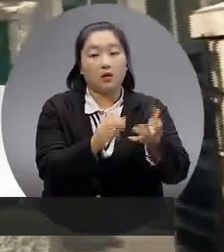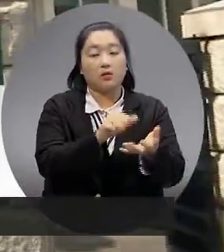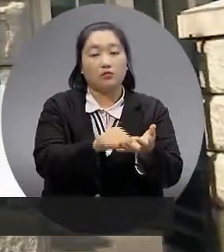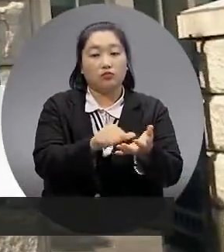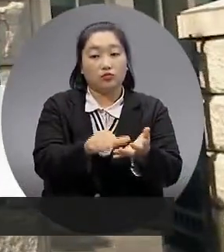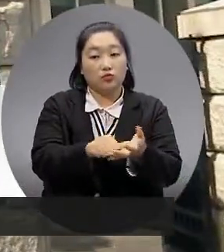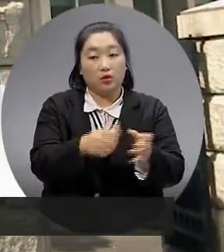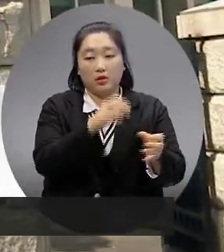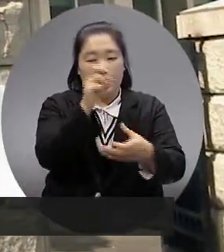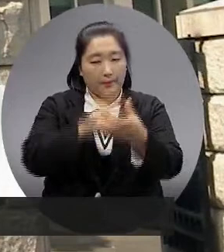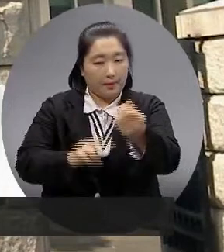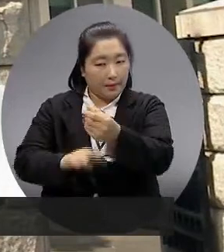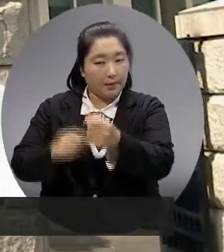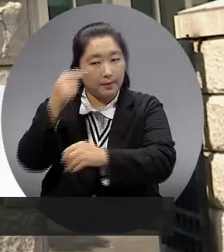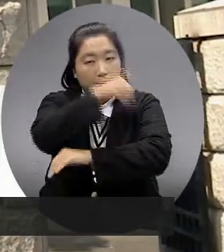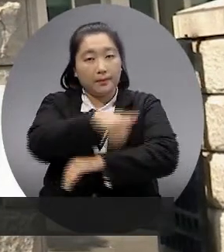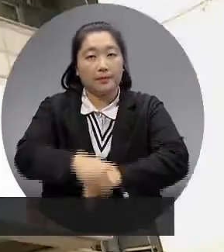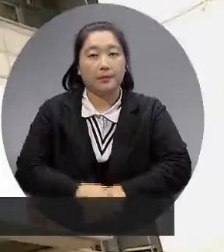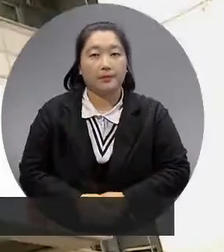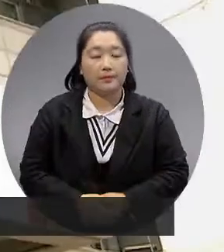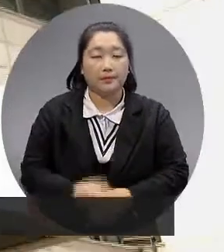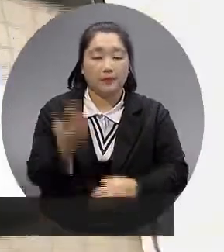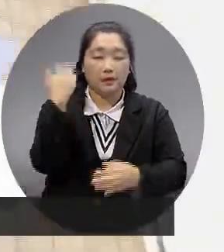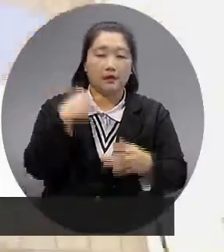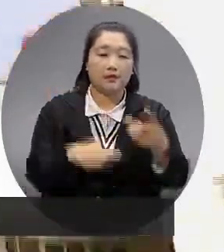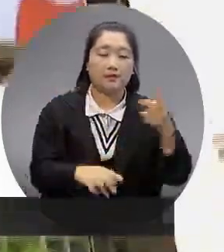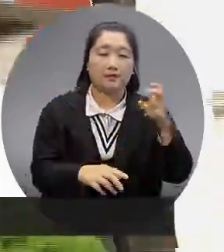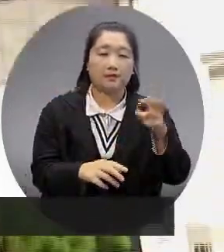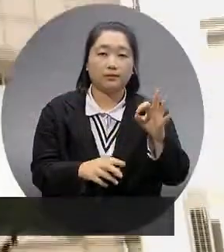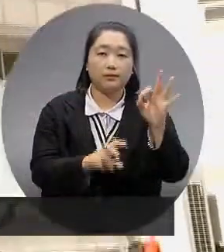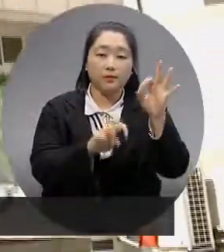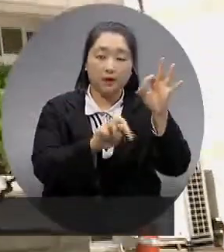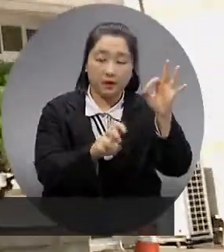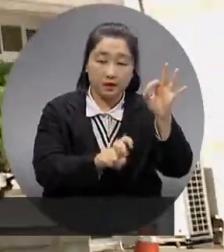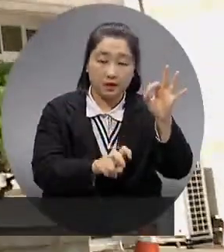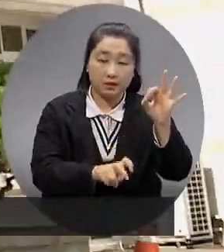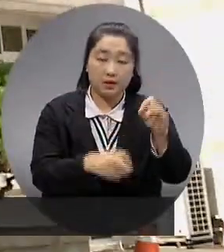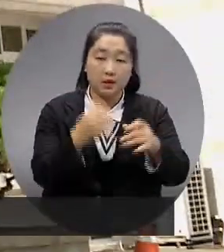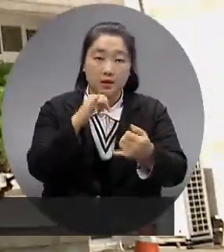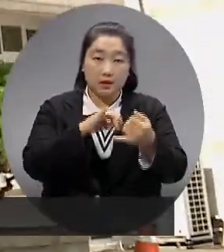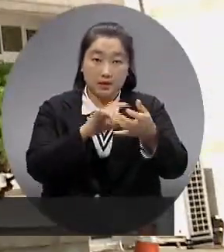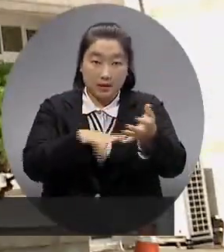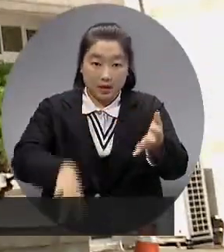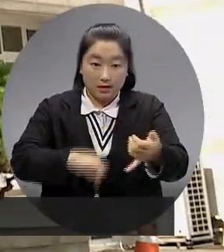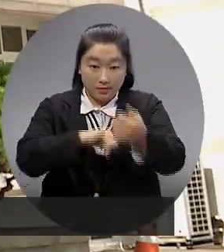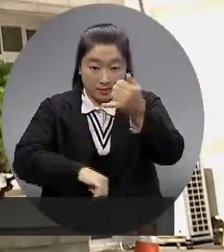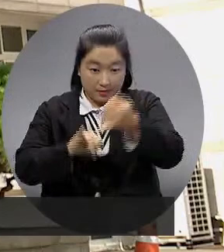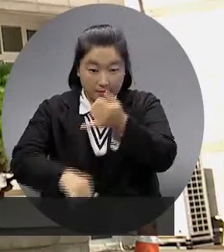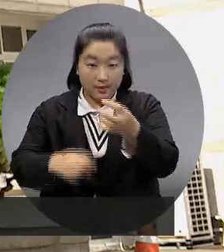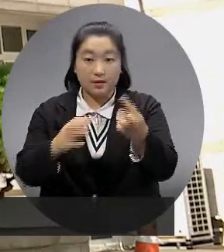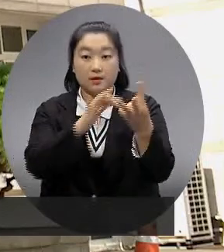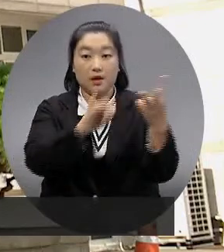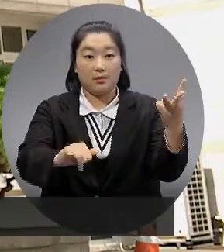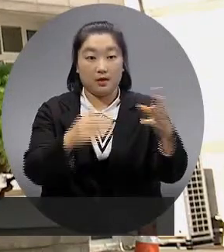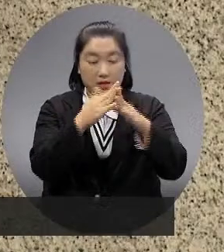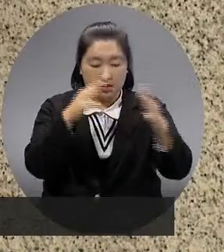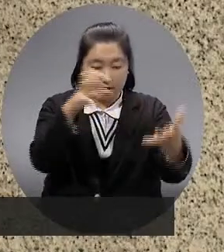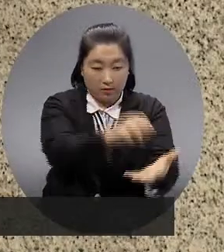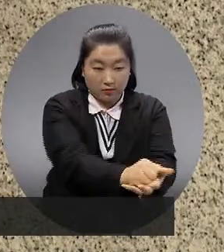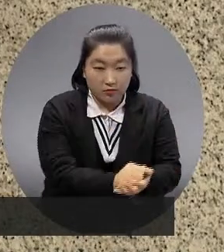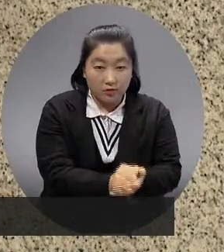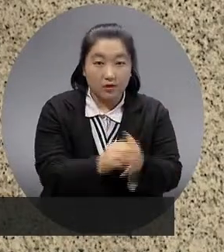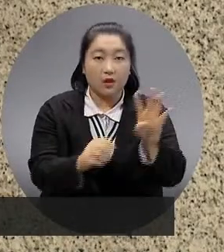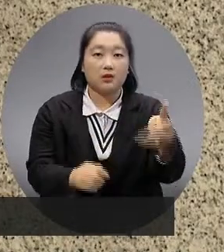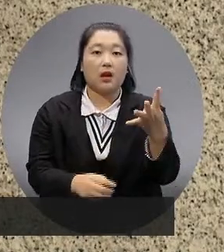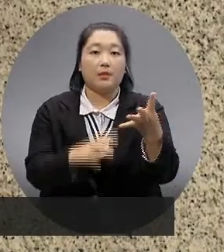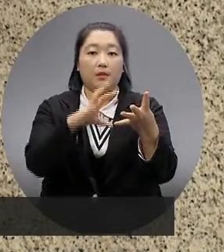처분할 계획입니다. 청주시는 앞서 지난달 20일에도 고액 체납자 3명을 대상으로 가택수색을 진행해